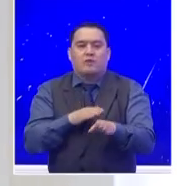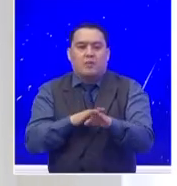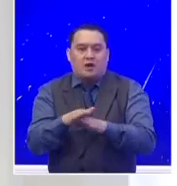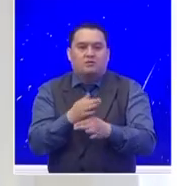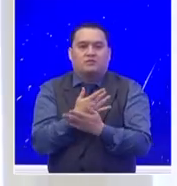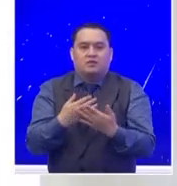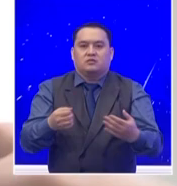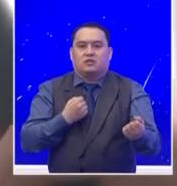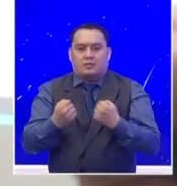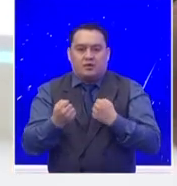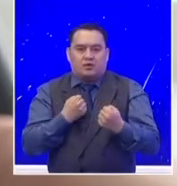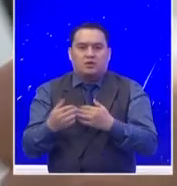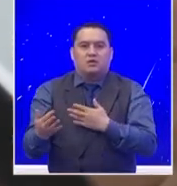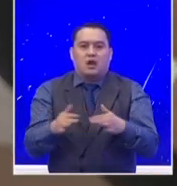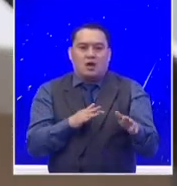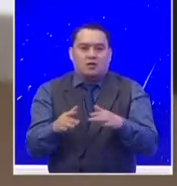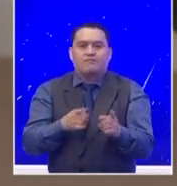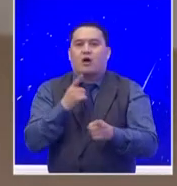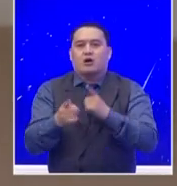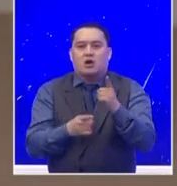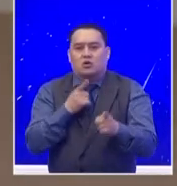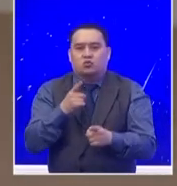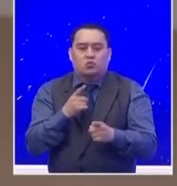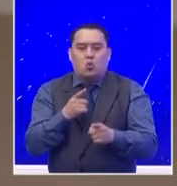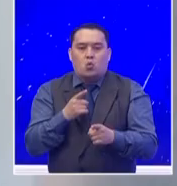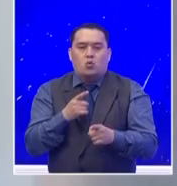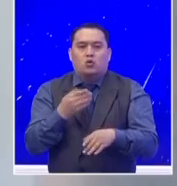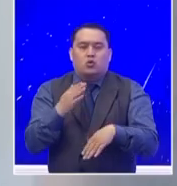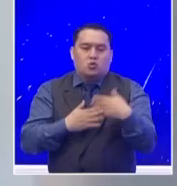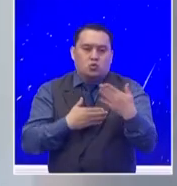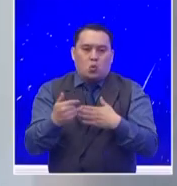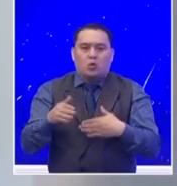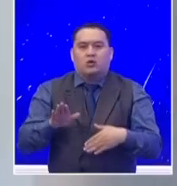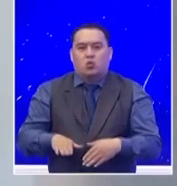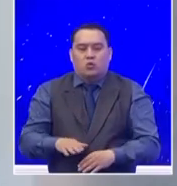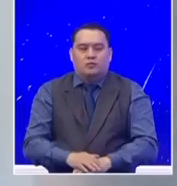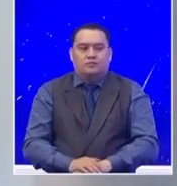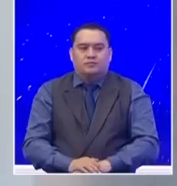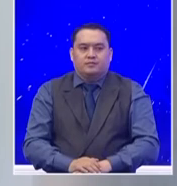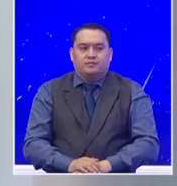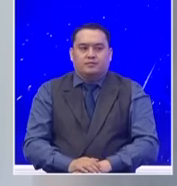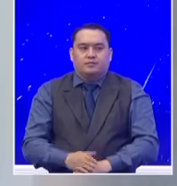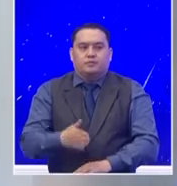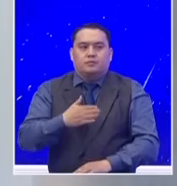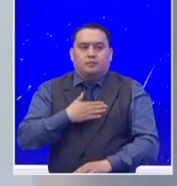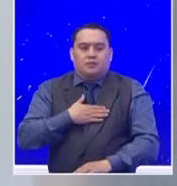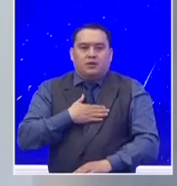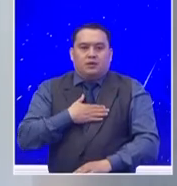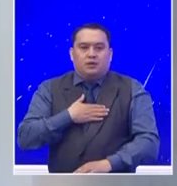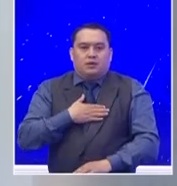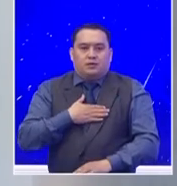с повседневными делами. Помогут восстановлению моторики рук и ног. Мы приобрели